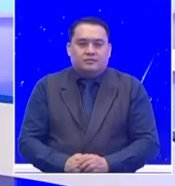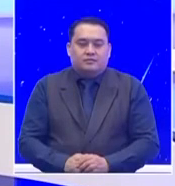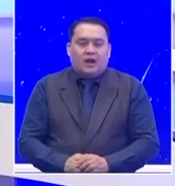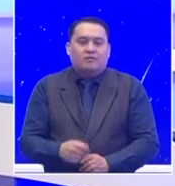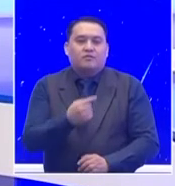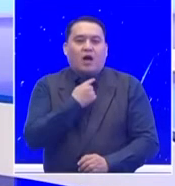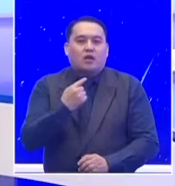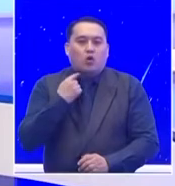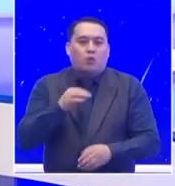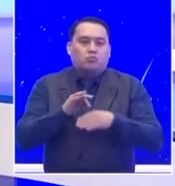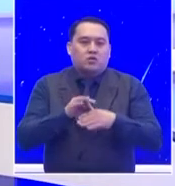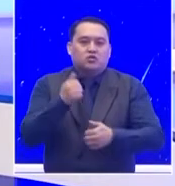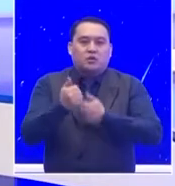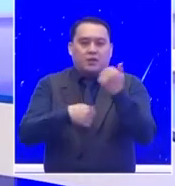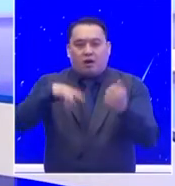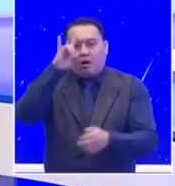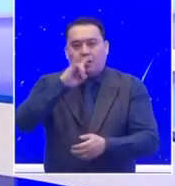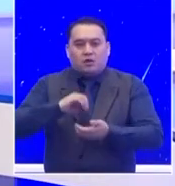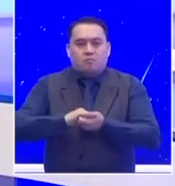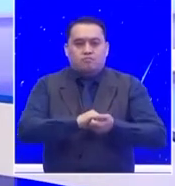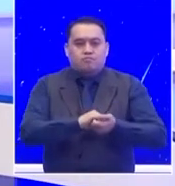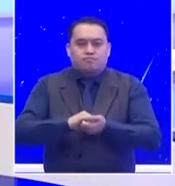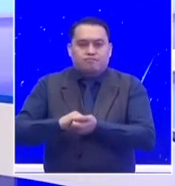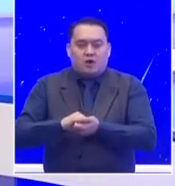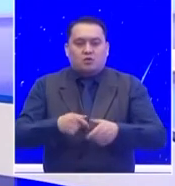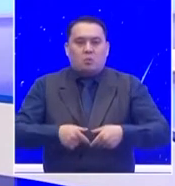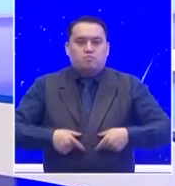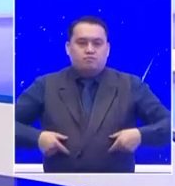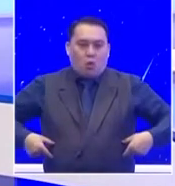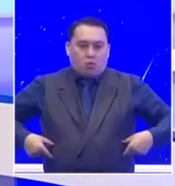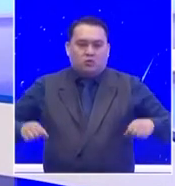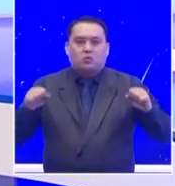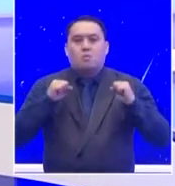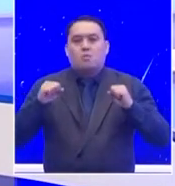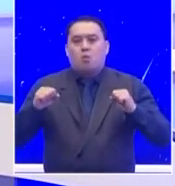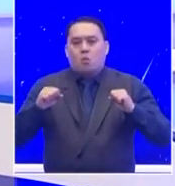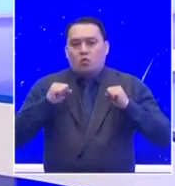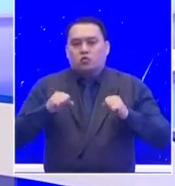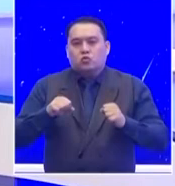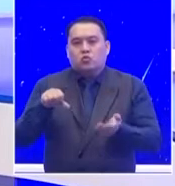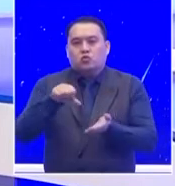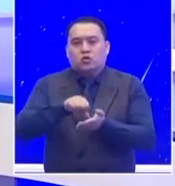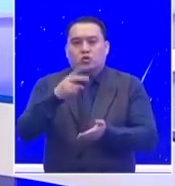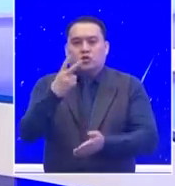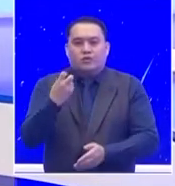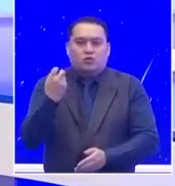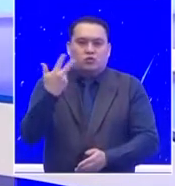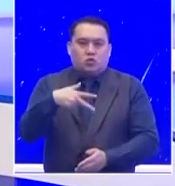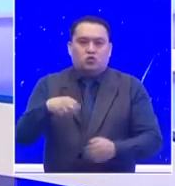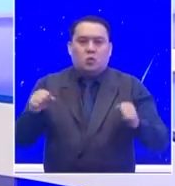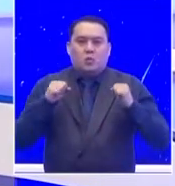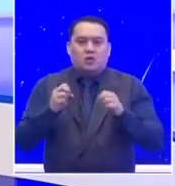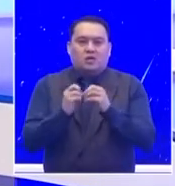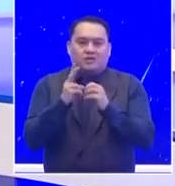В Талдыкургане прошел чемпионат Казахстана по борьбе на поясах. Спорткомплекс «Уркем» принял у себя более 230 борцов